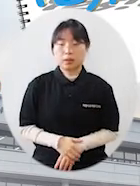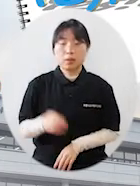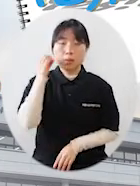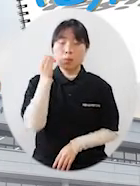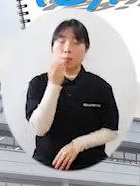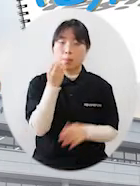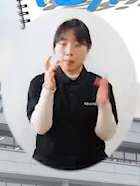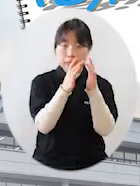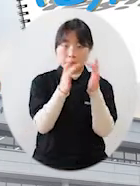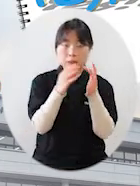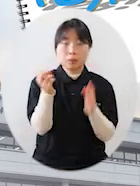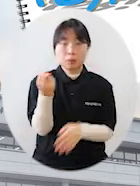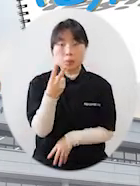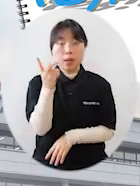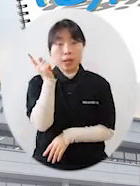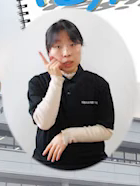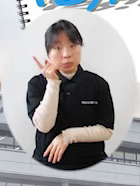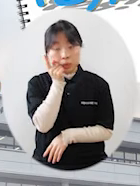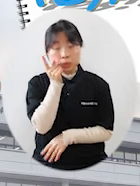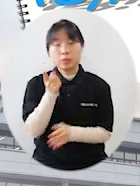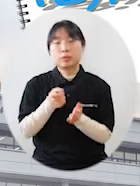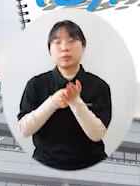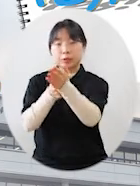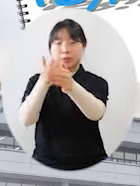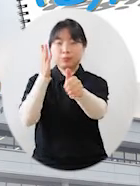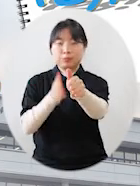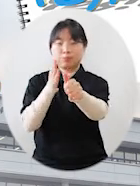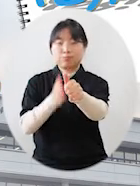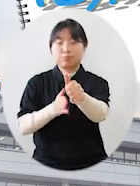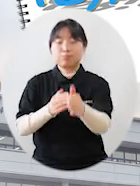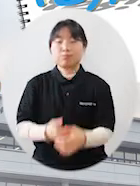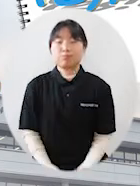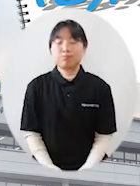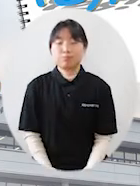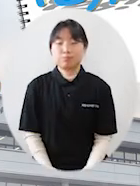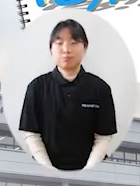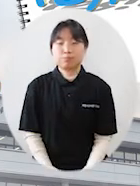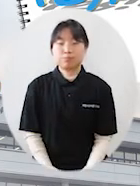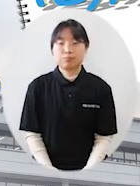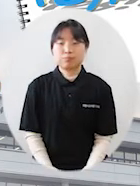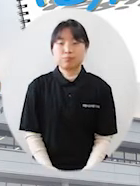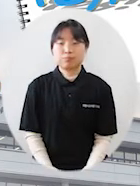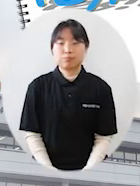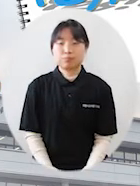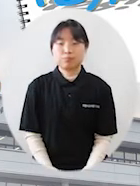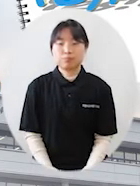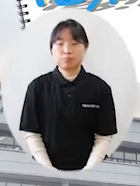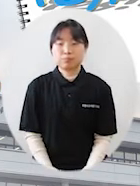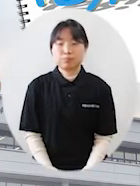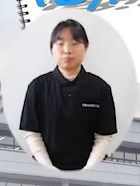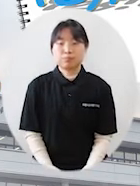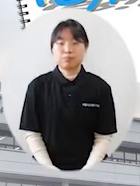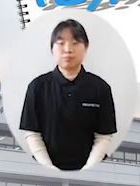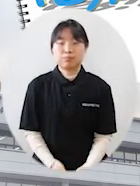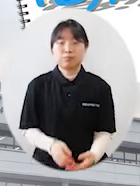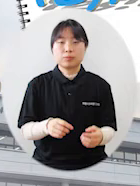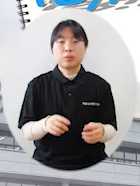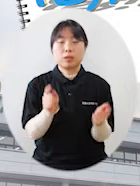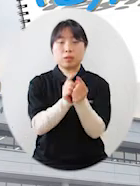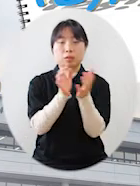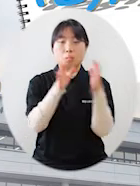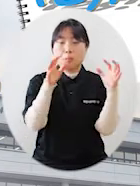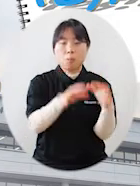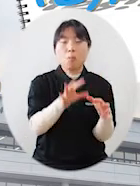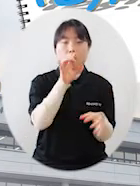도서관 홈페이지나 스마트폰으로 접속해 문화강좌 코너에서 신청하면 됩니다. 수업은 비대면 수업으로